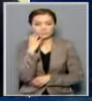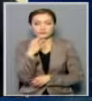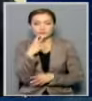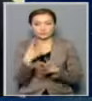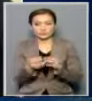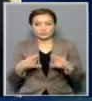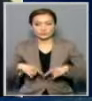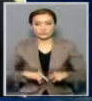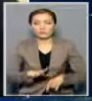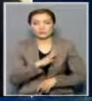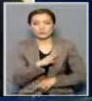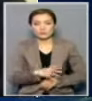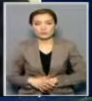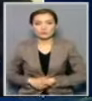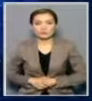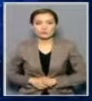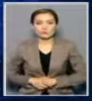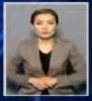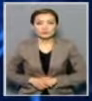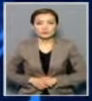и выносить долгожданного ребенка.